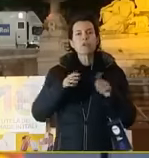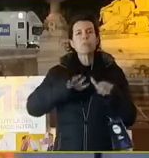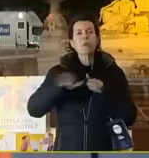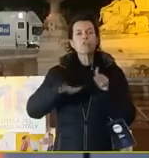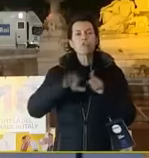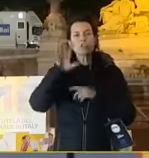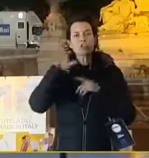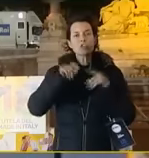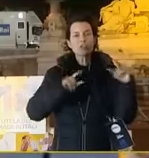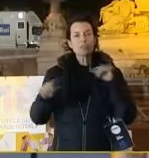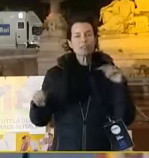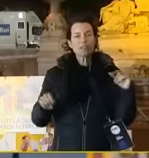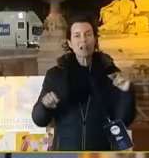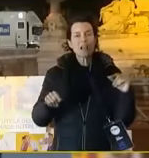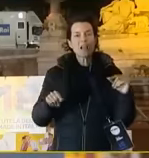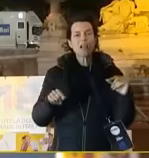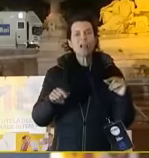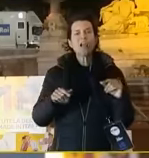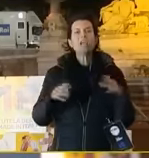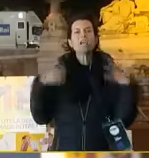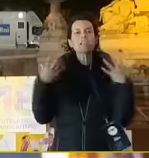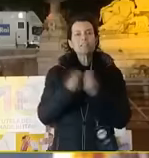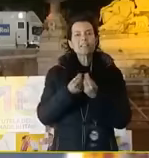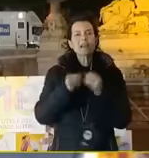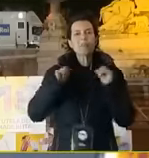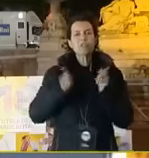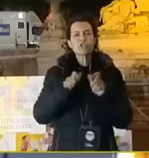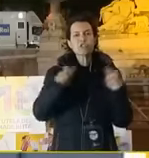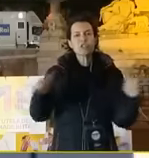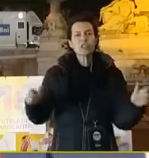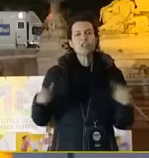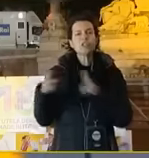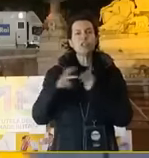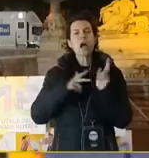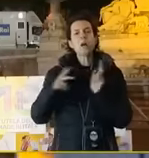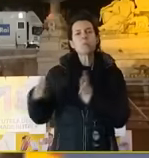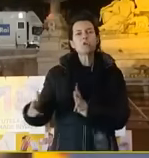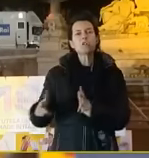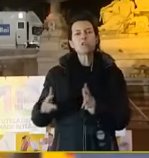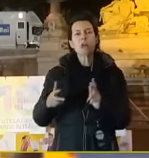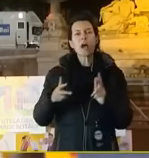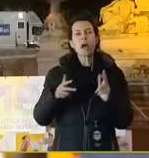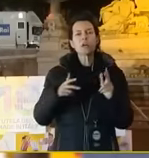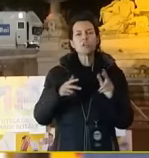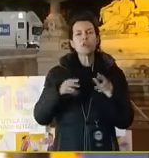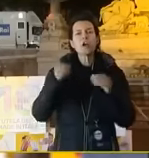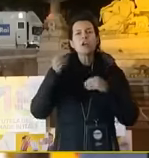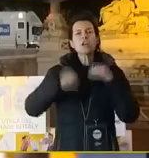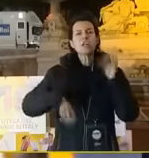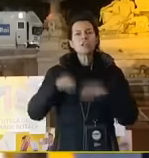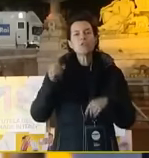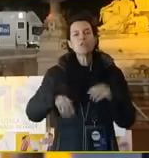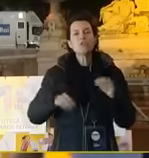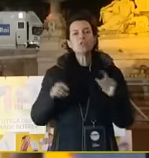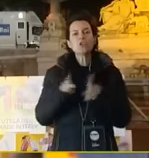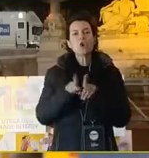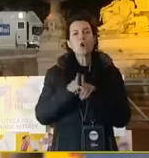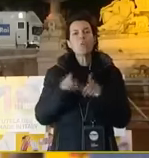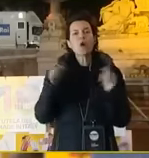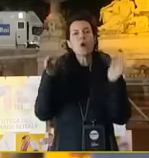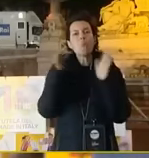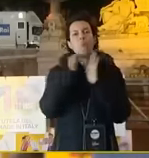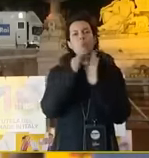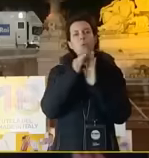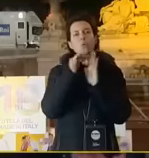insieme a tanti altri cittadini e comitati, che ha portato nell'agenda politica nazionale la questione dei rifiuti. Via